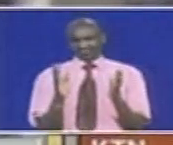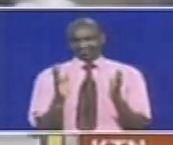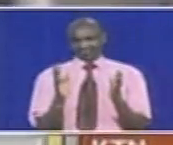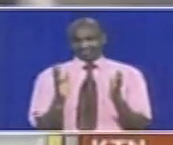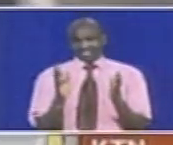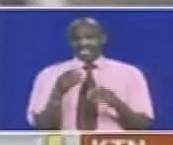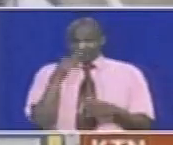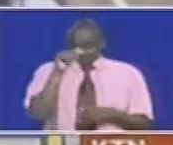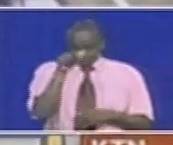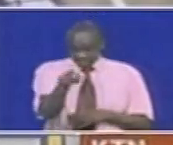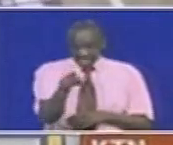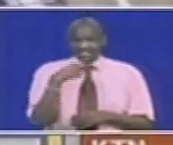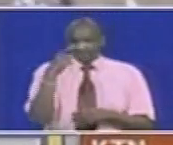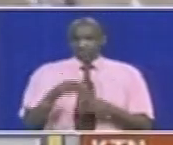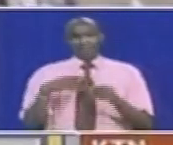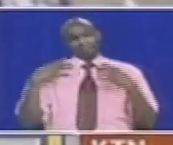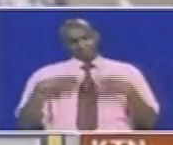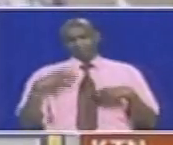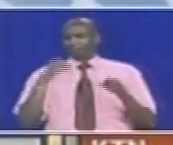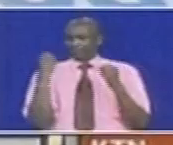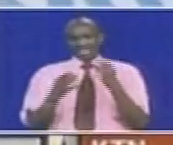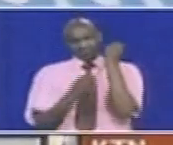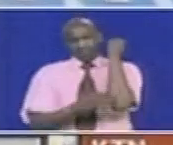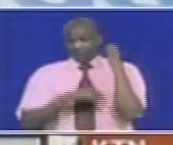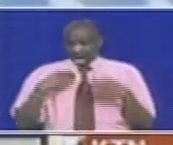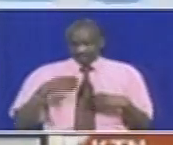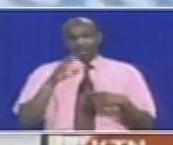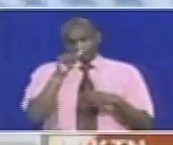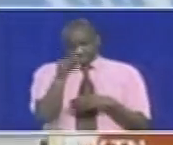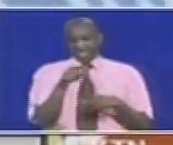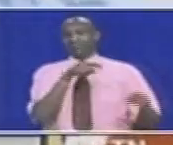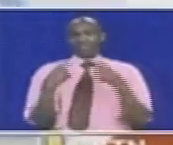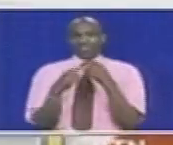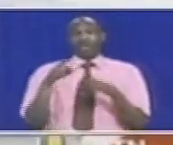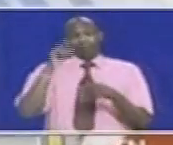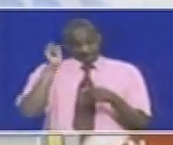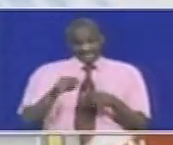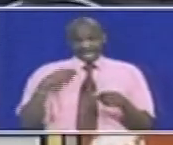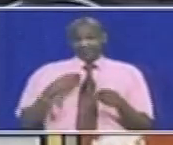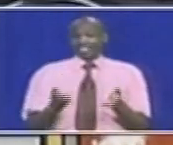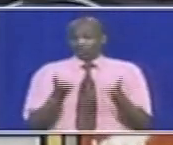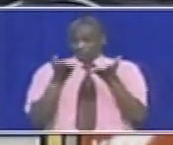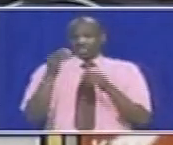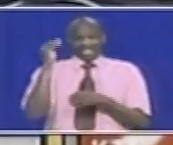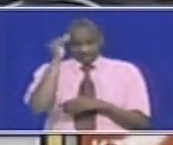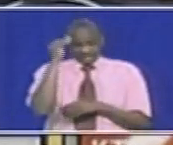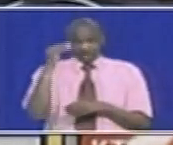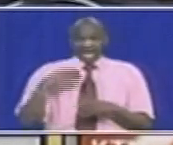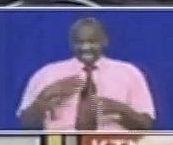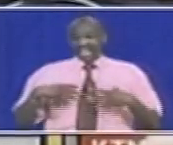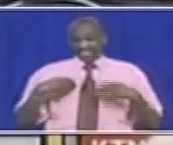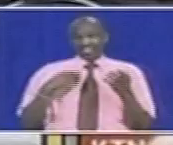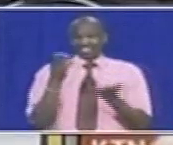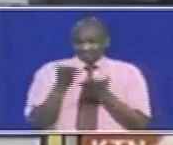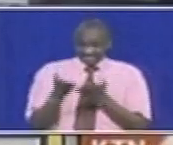Na ili kuepukana na uchochole ambao huandamana na malumbano, ipo haja kubwa ya kuinua hadhi ya elimu na utoaji wa huduma za afya, ikiwa ni pamoja